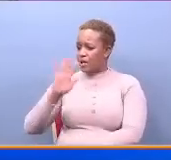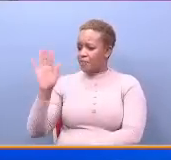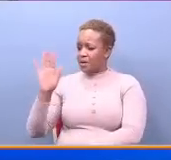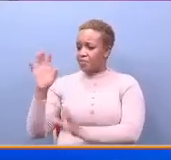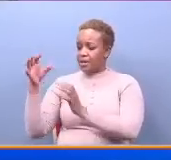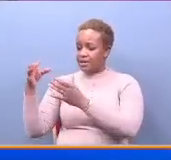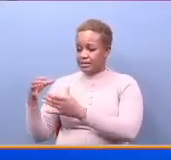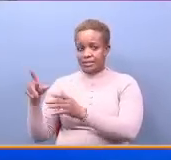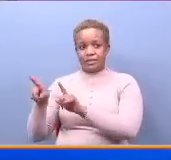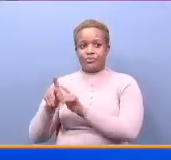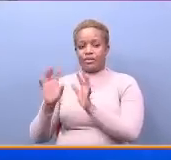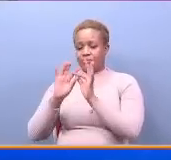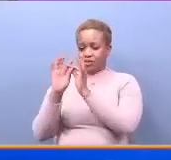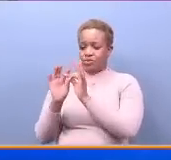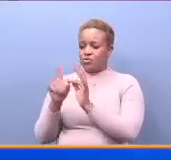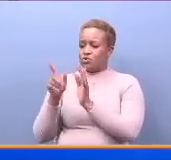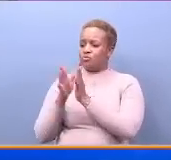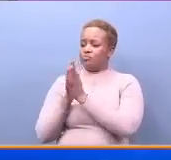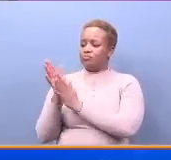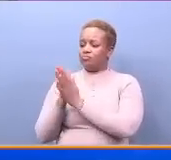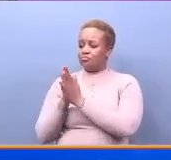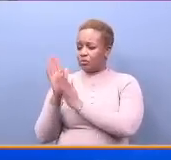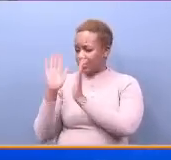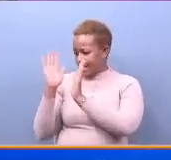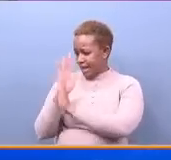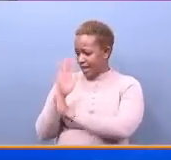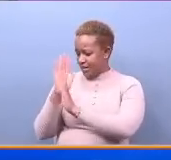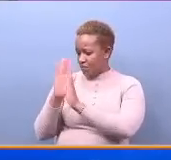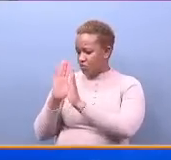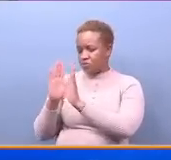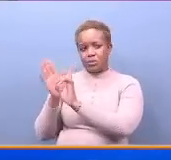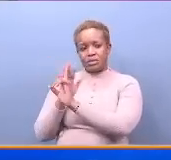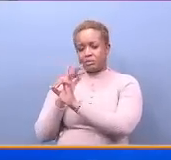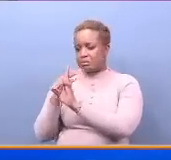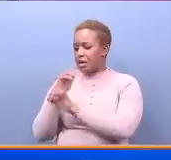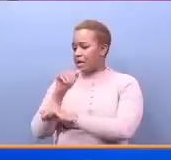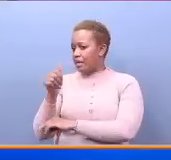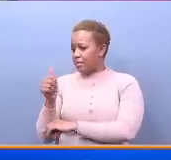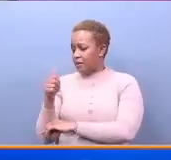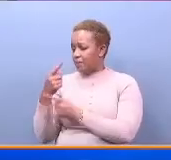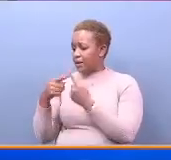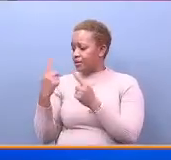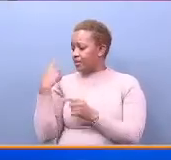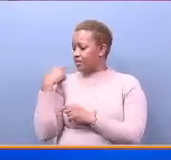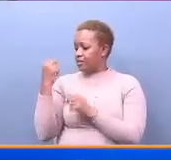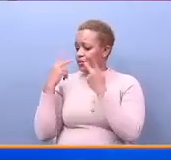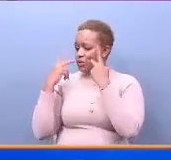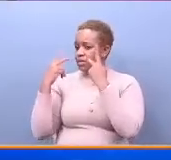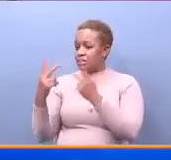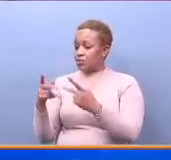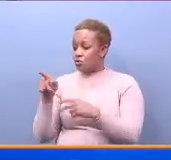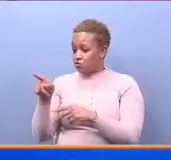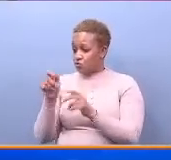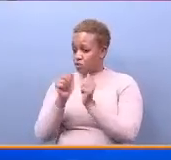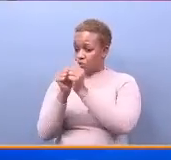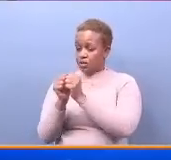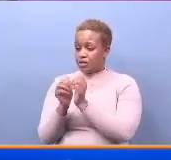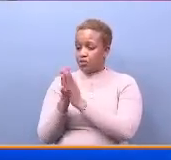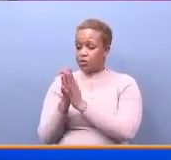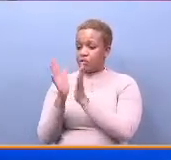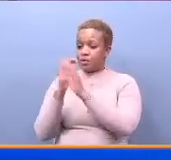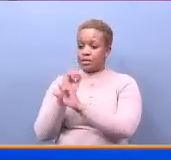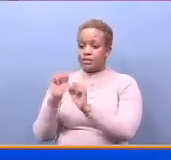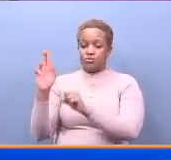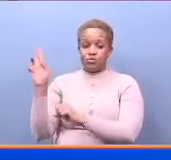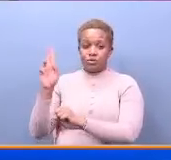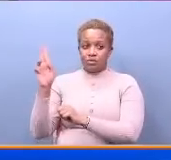na azimio, si kwamba ulikuwa unataka kufichwa na yeyote wala kutetewa na yeyote. Mm-hmm. Lakini hivi majuzi tumekuona na Rais Uhuru Kenyatta. Na wengi wanahisi